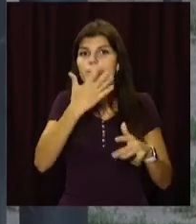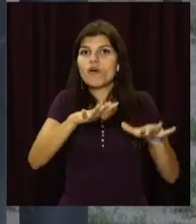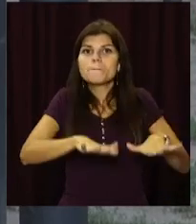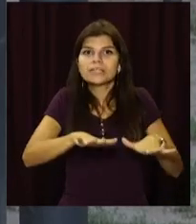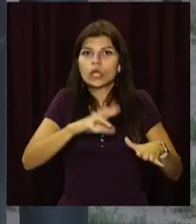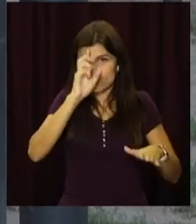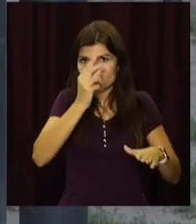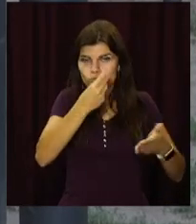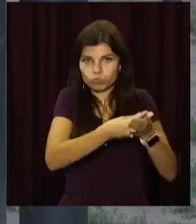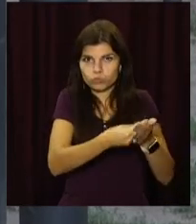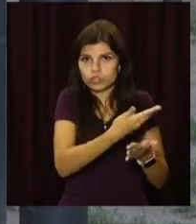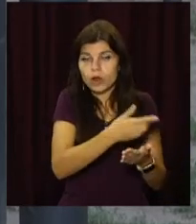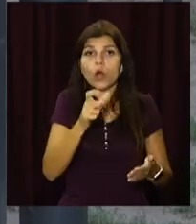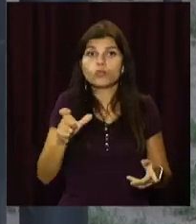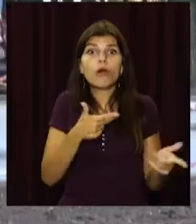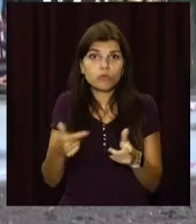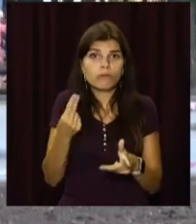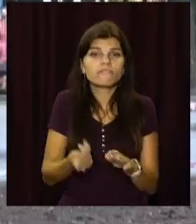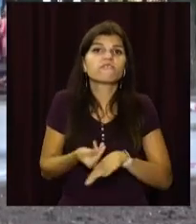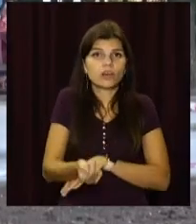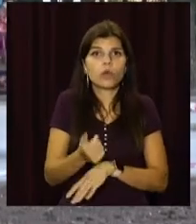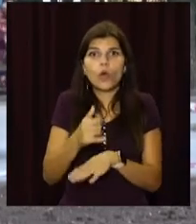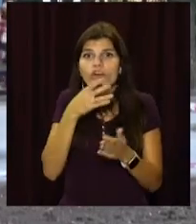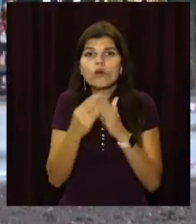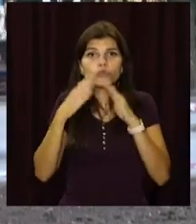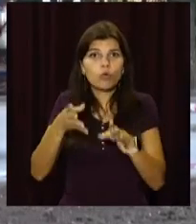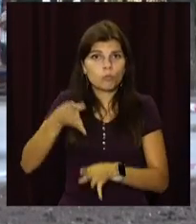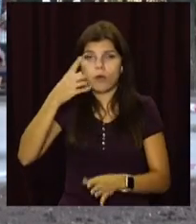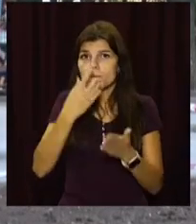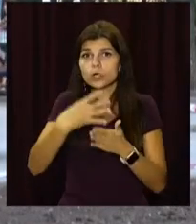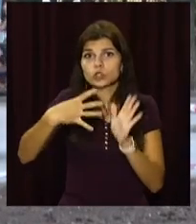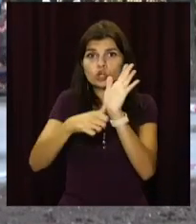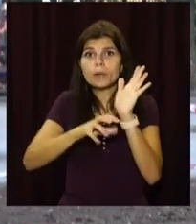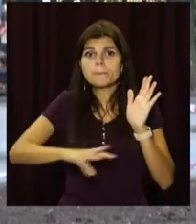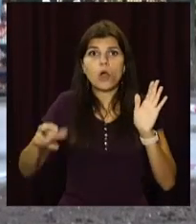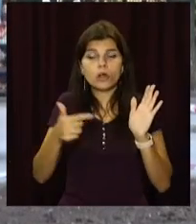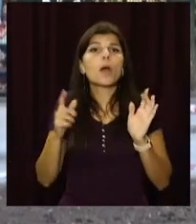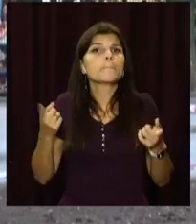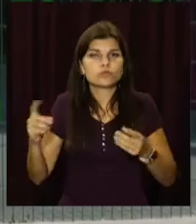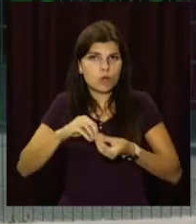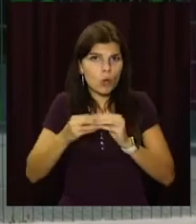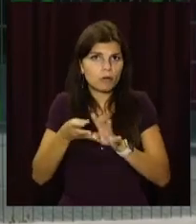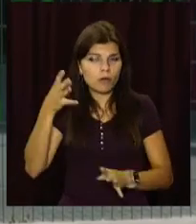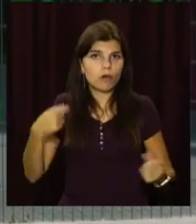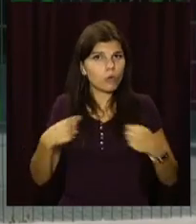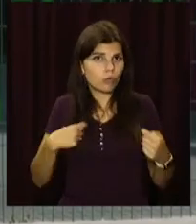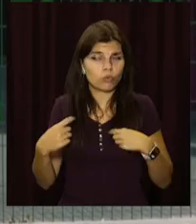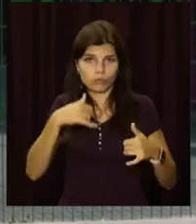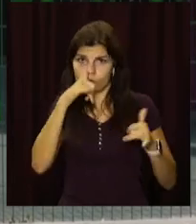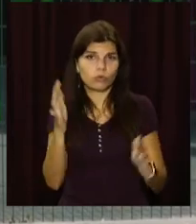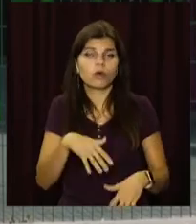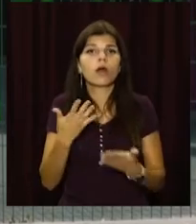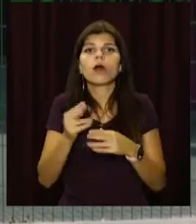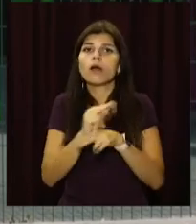бюджет. На сьогодні люди готові самостійно інвестувати у власні будинки понад 46 мільйонів гривень. Найбільші пропозиції стосуються